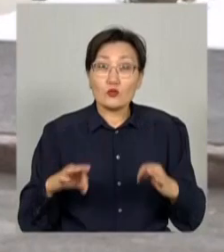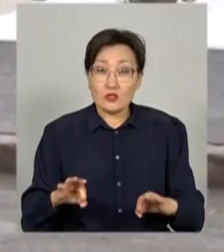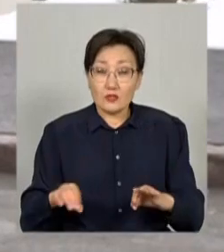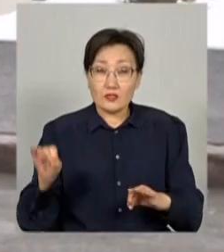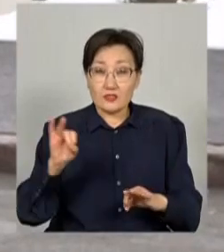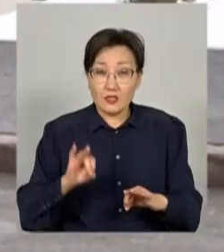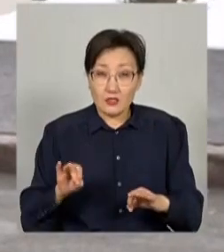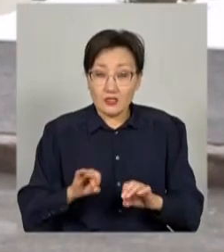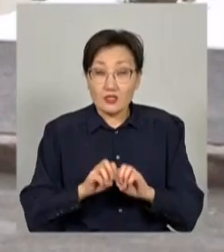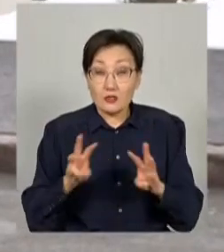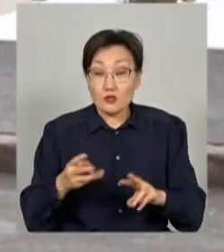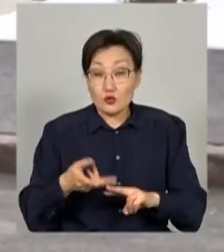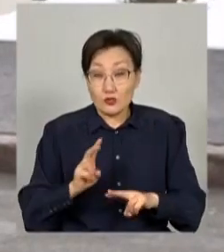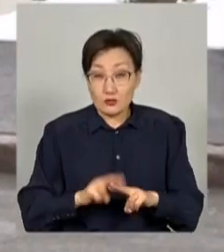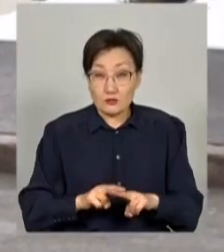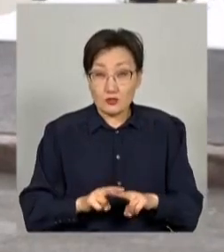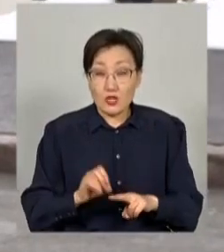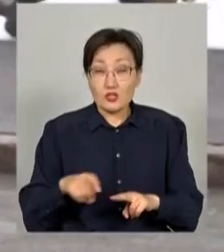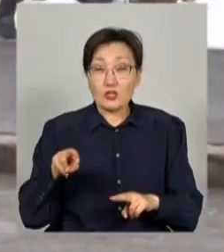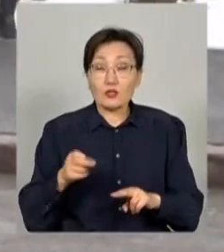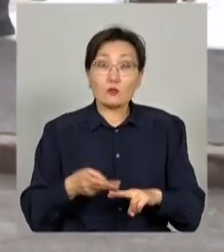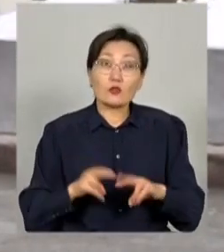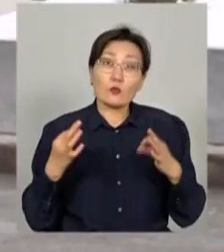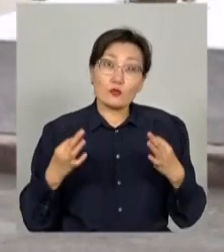тарихы қамтылған, сондықтан және ол